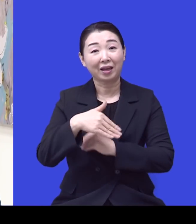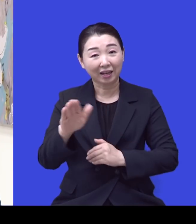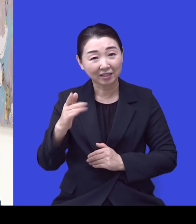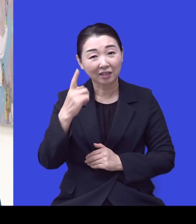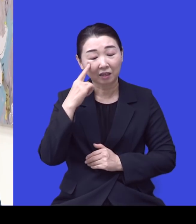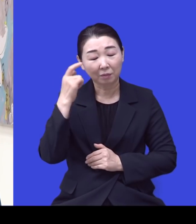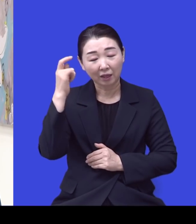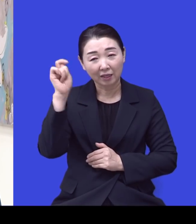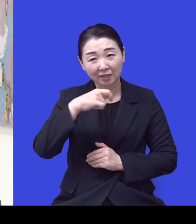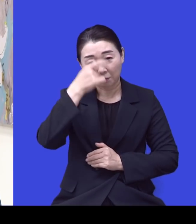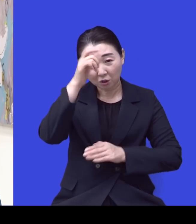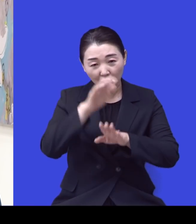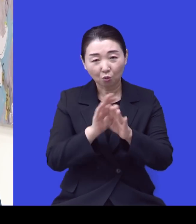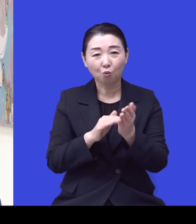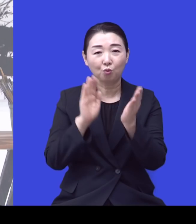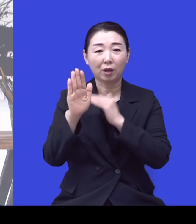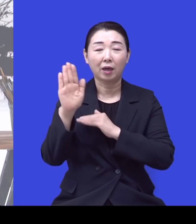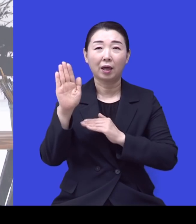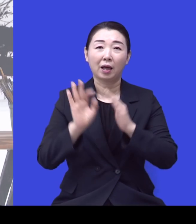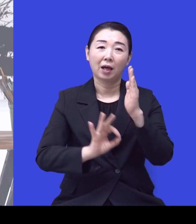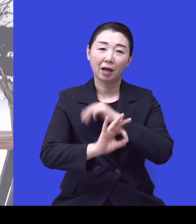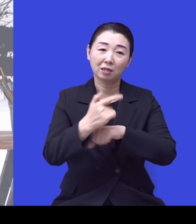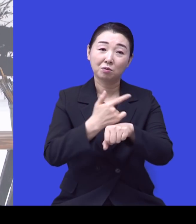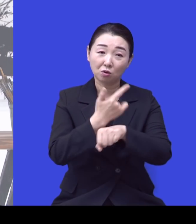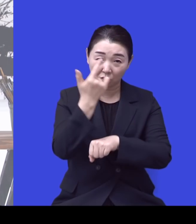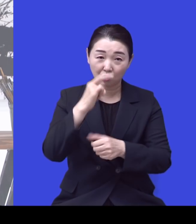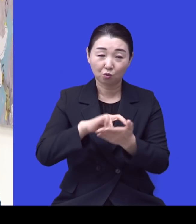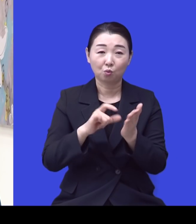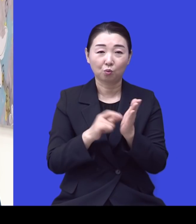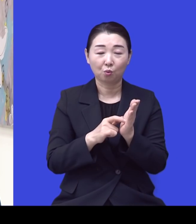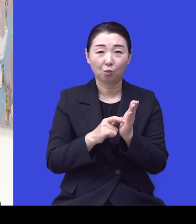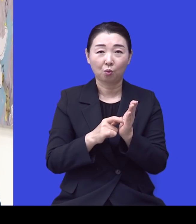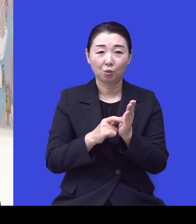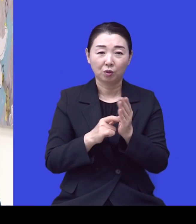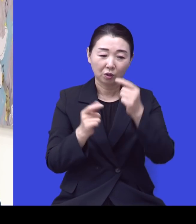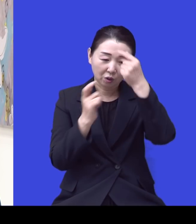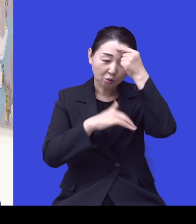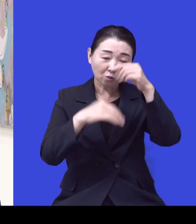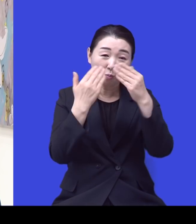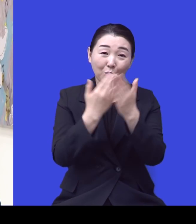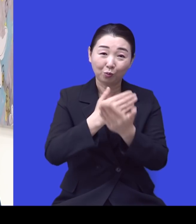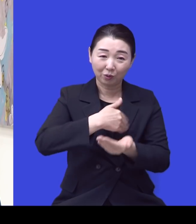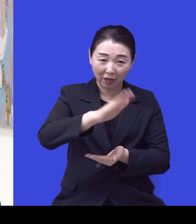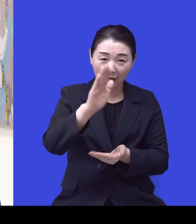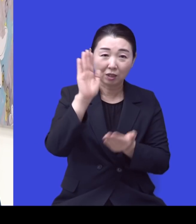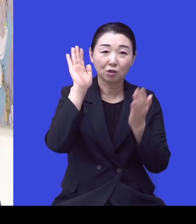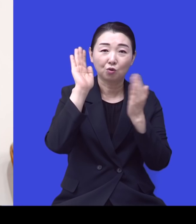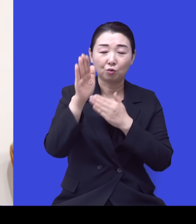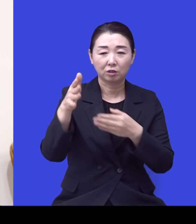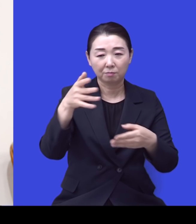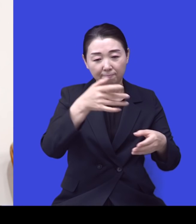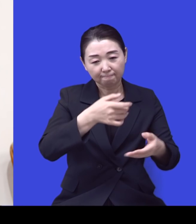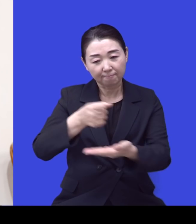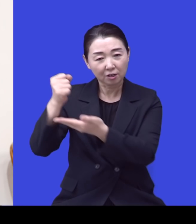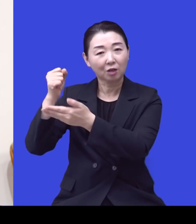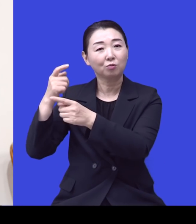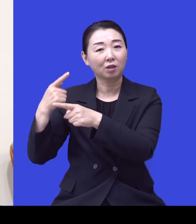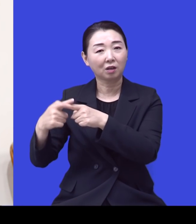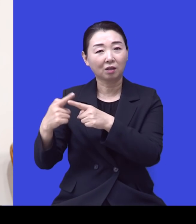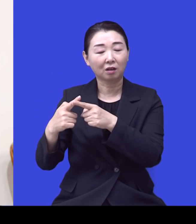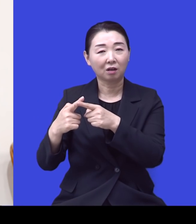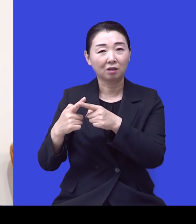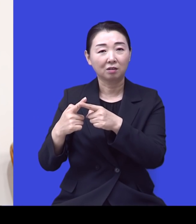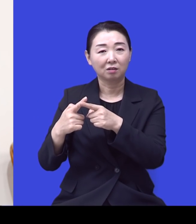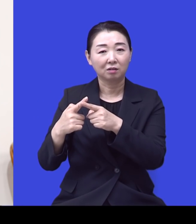이제 마치고 아침 6시 정도 돼서 교인들 다 간 다음에 예. 이제 짐을 가지고 나가다가 그 성전에